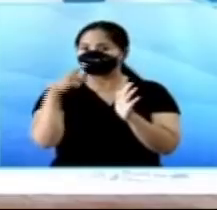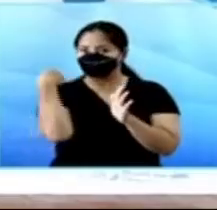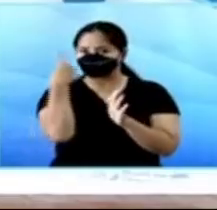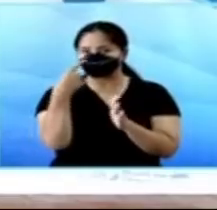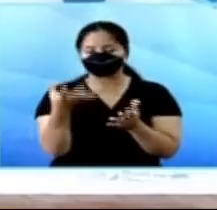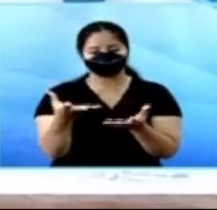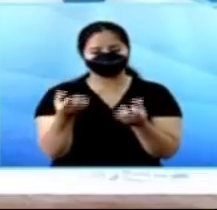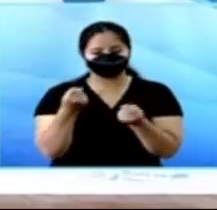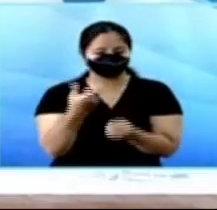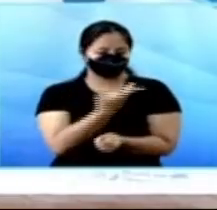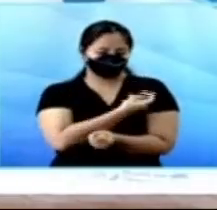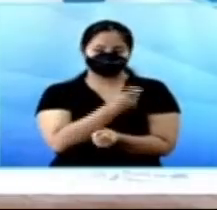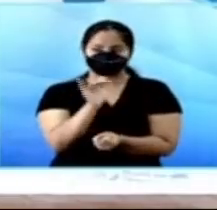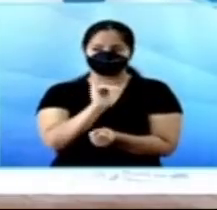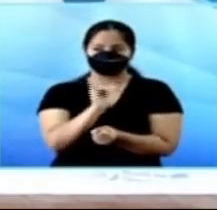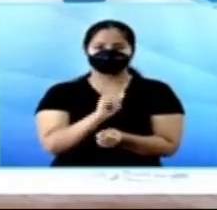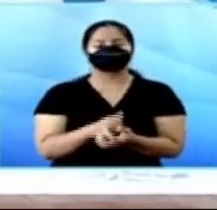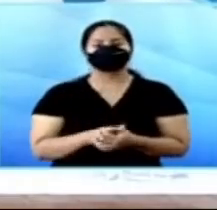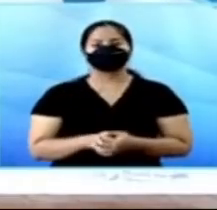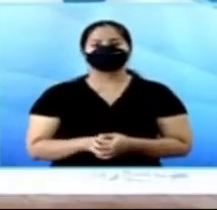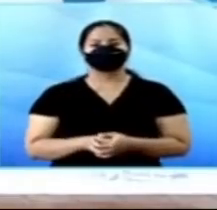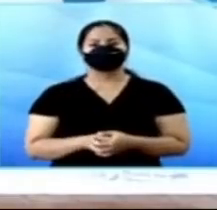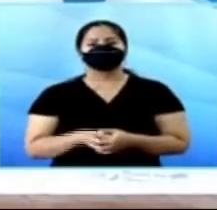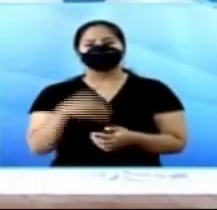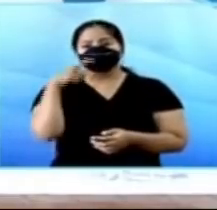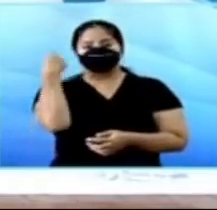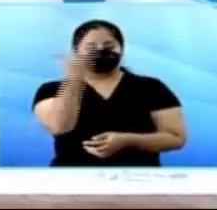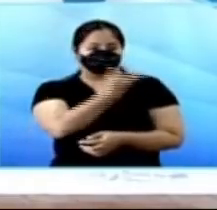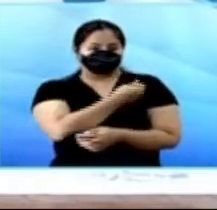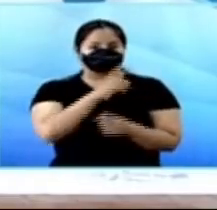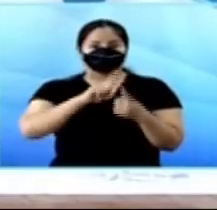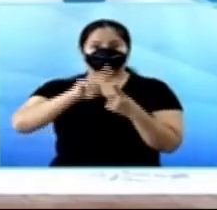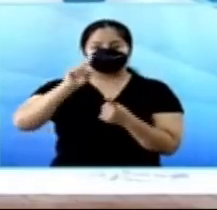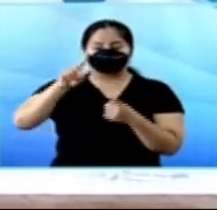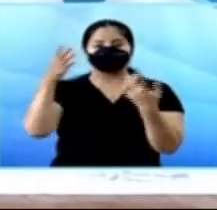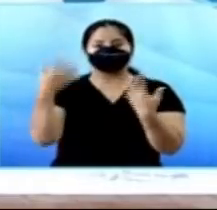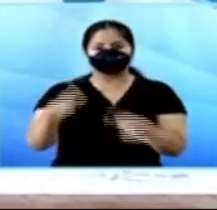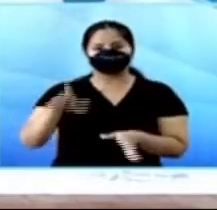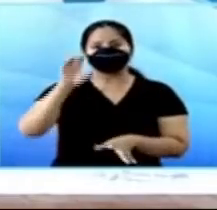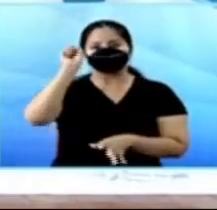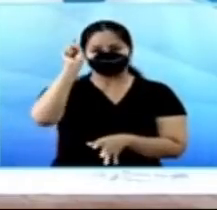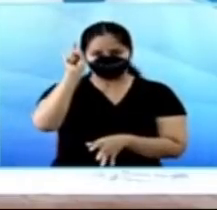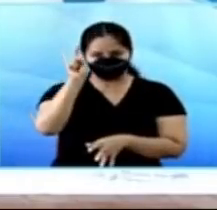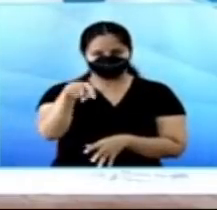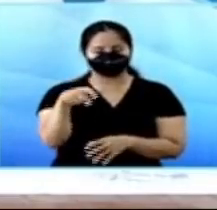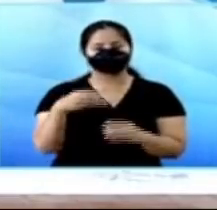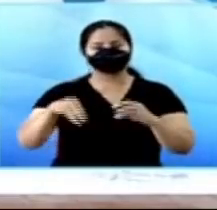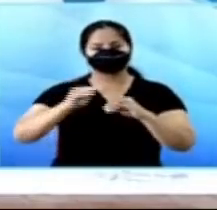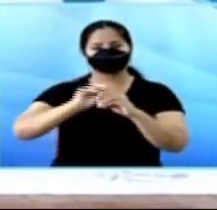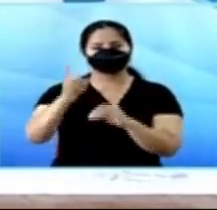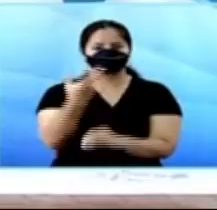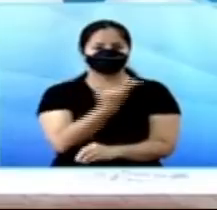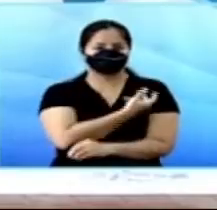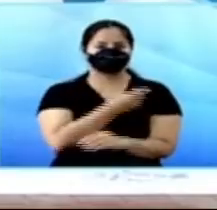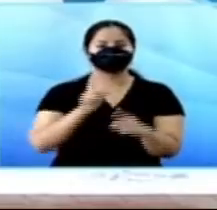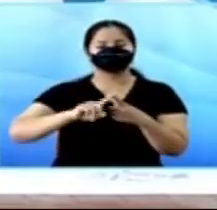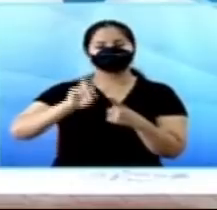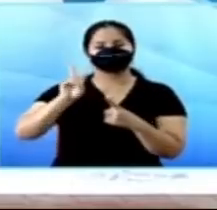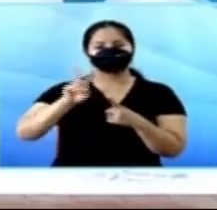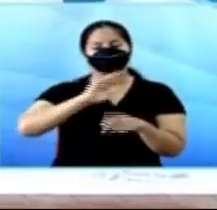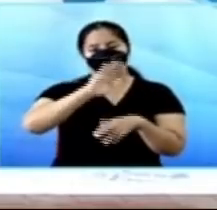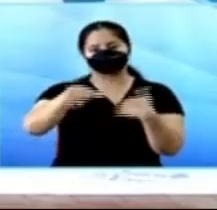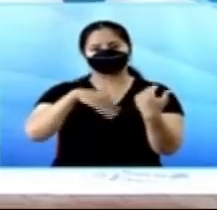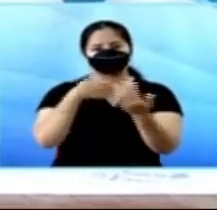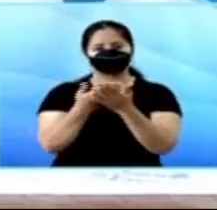รับวัคซีนเนาะถ้าผู้ใดได้รับเข็มที่1แล้วก็ให้ฮีบฮ้อนไปรับเข็มที่2โดยด่วนซึ่งทั้งหมด